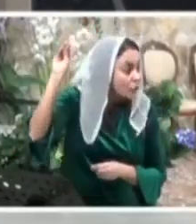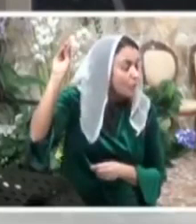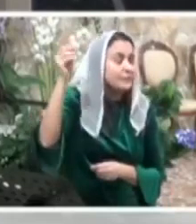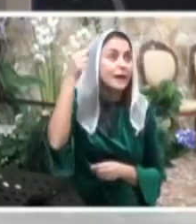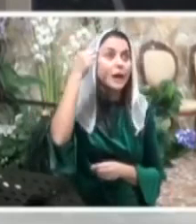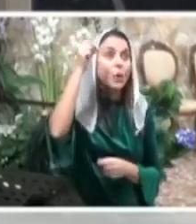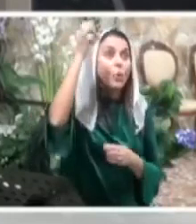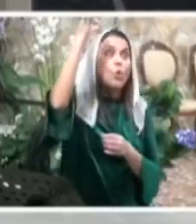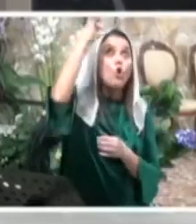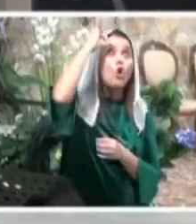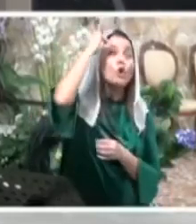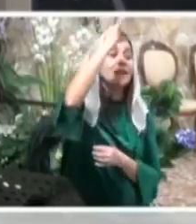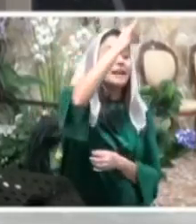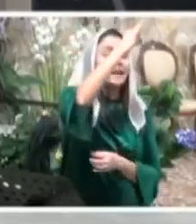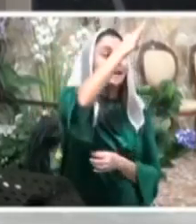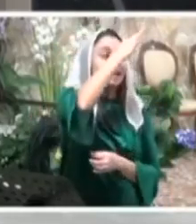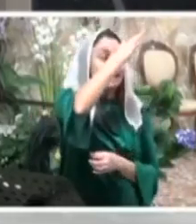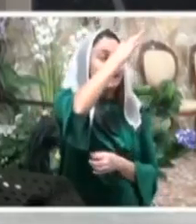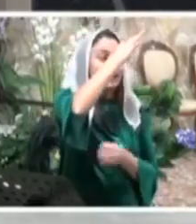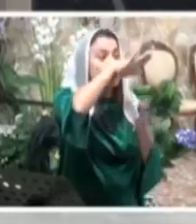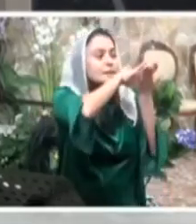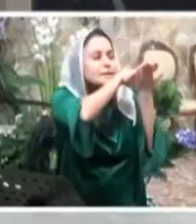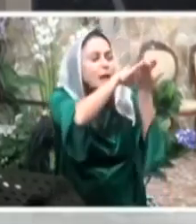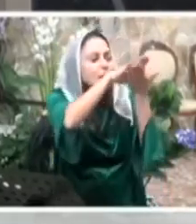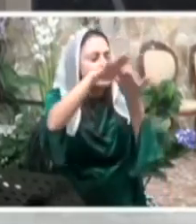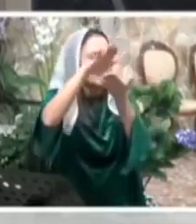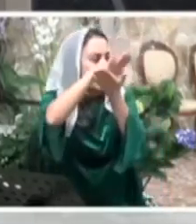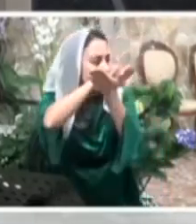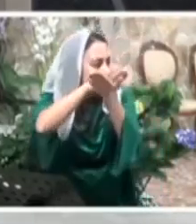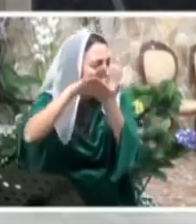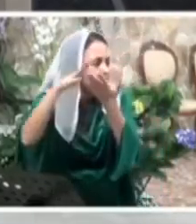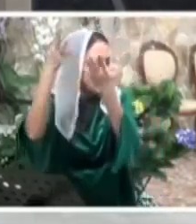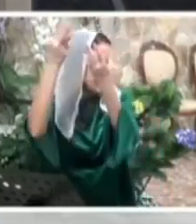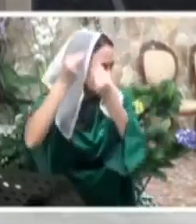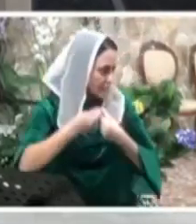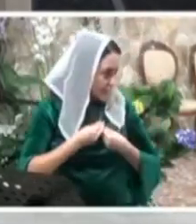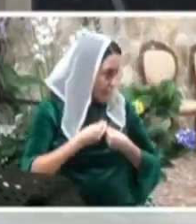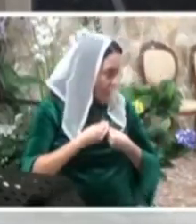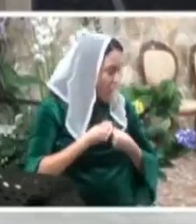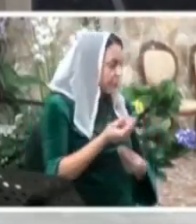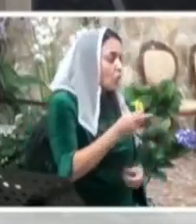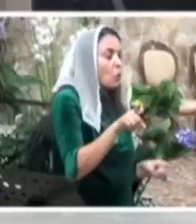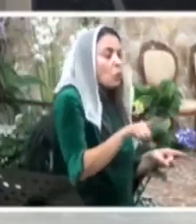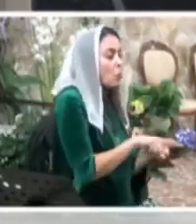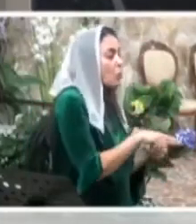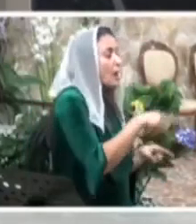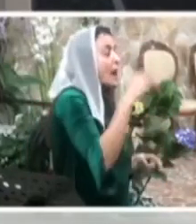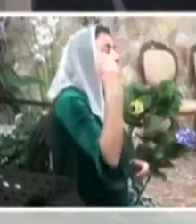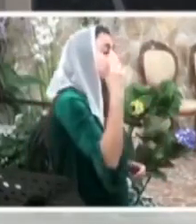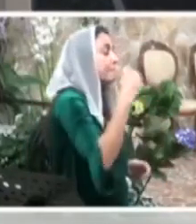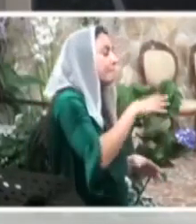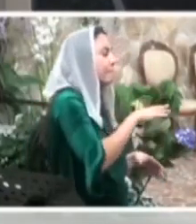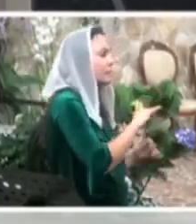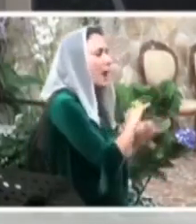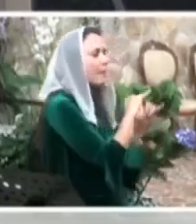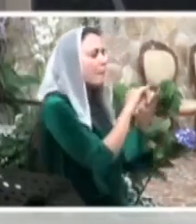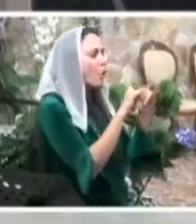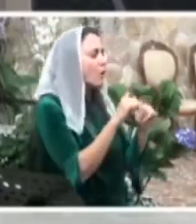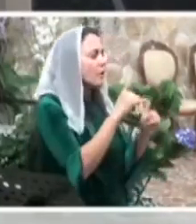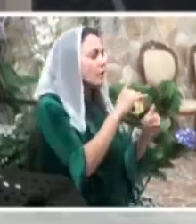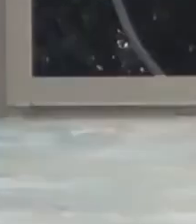suggerito alla chiesa di Laodicea, dove leggiamo nel libro dell'Apocalisse al capitolo 3: